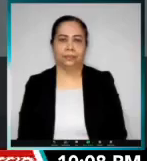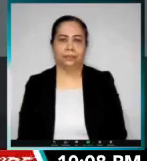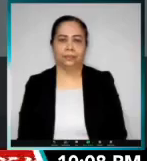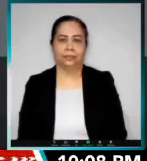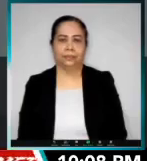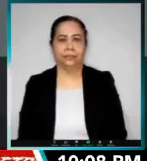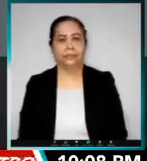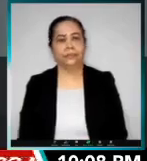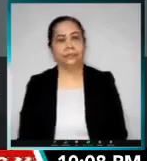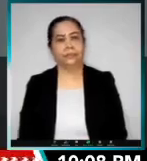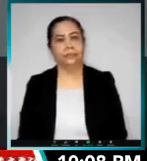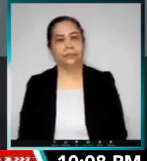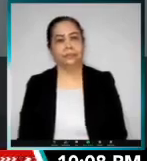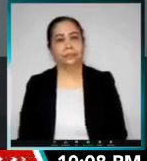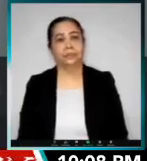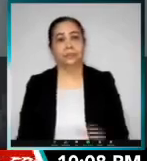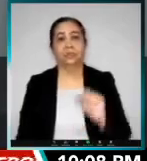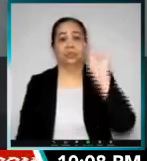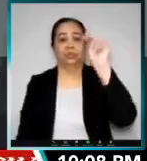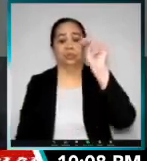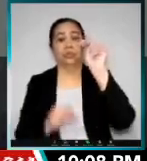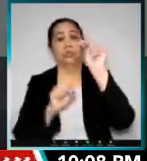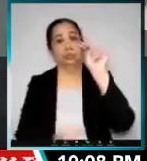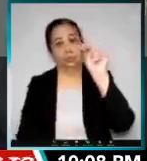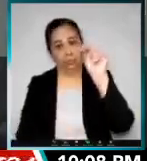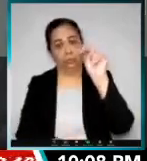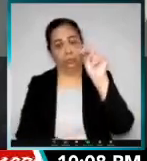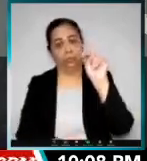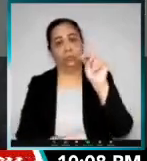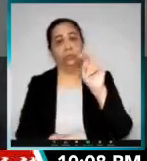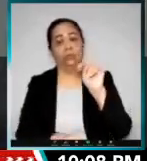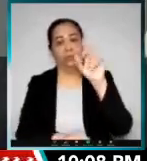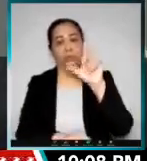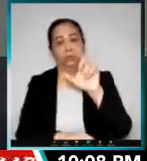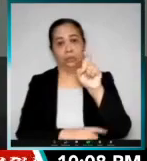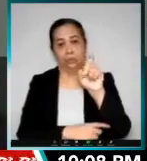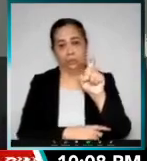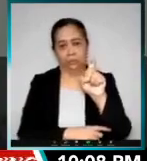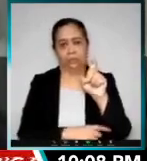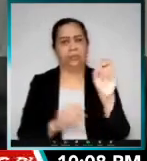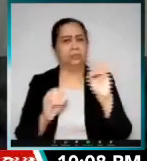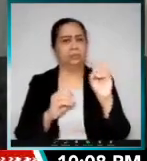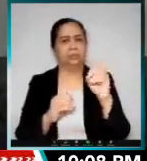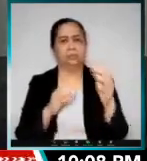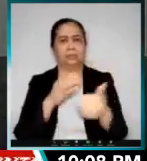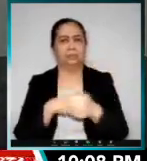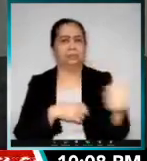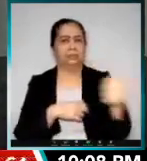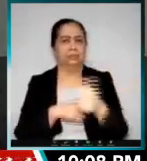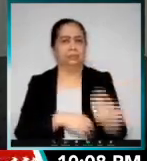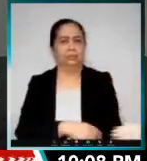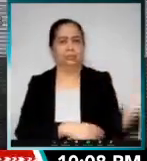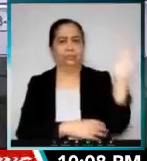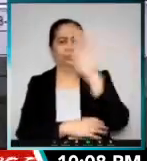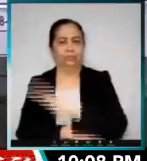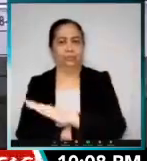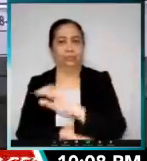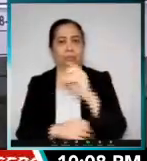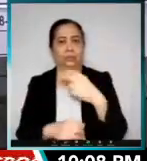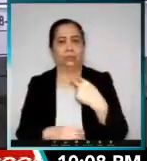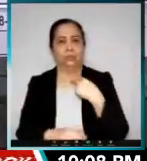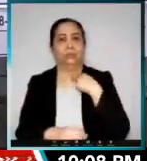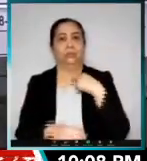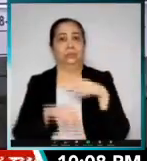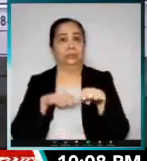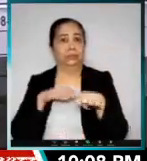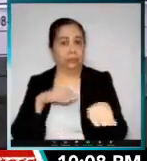Mapa North o southbound lane sa North Luzon Expressway, halos walang bumabiyahe buong maghapon. Kung tukod man ang traffic, dahil ito